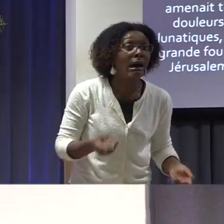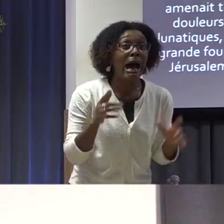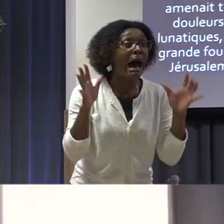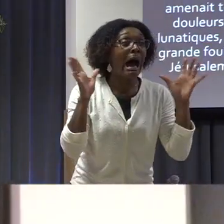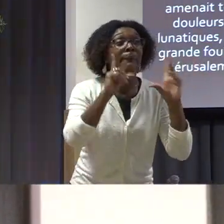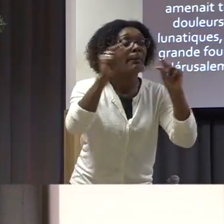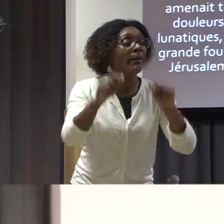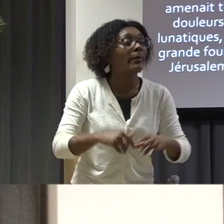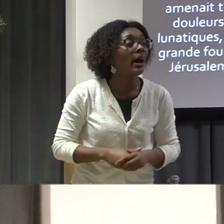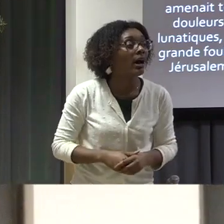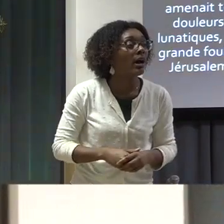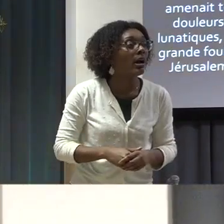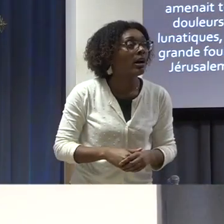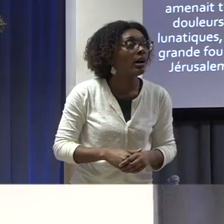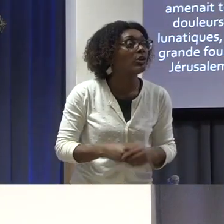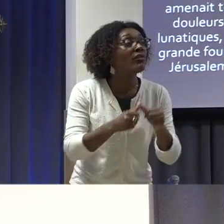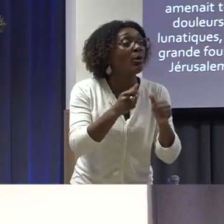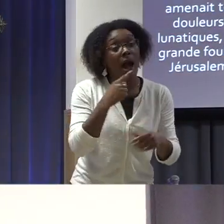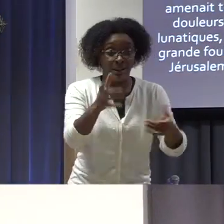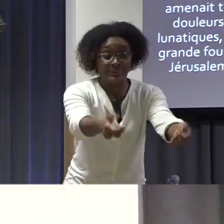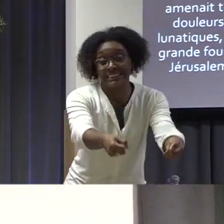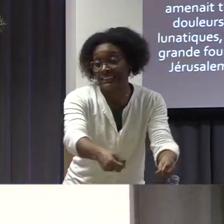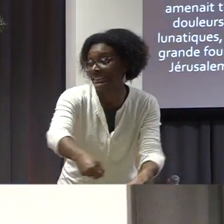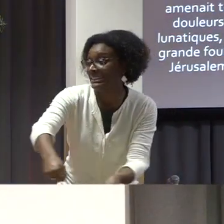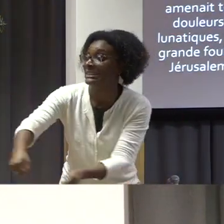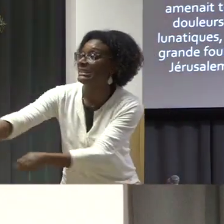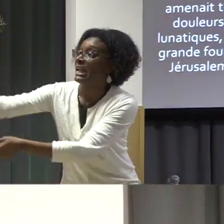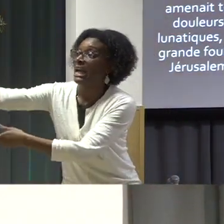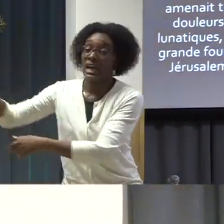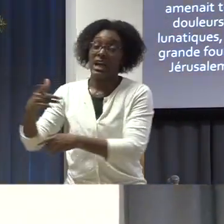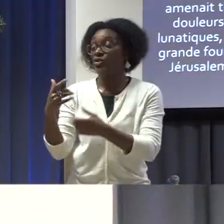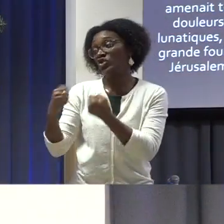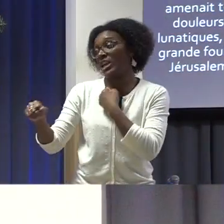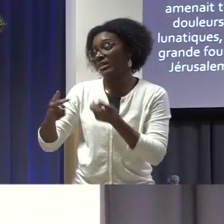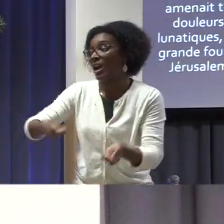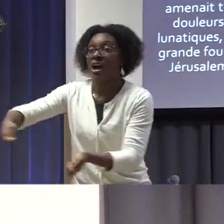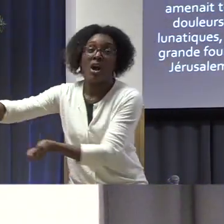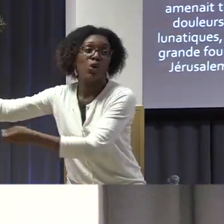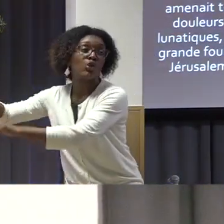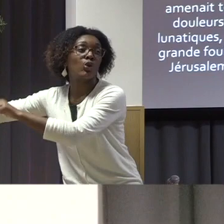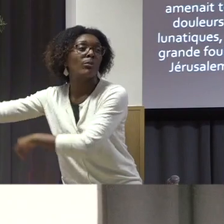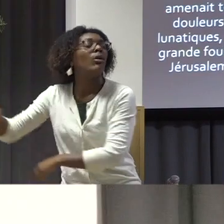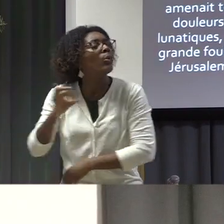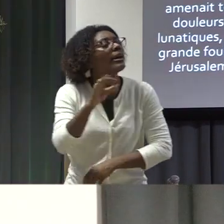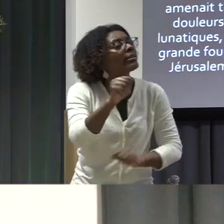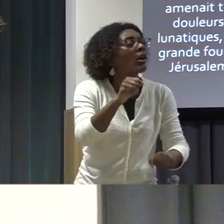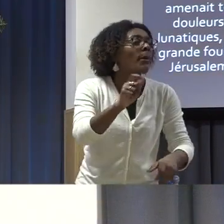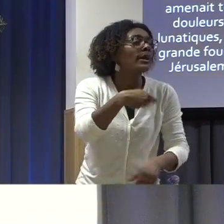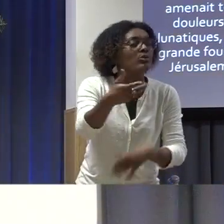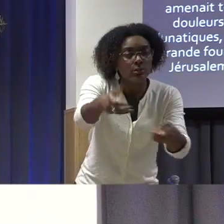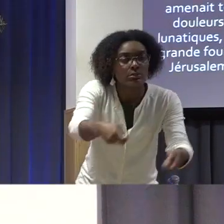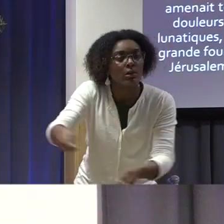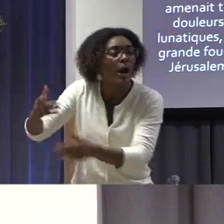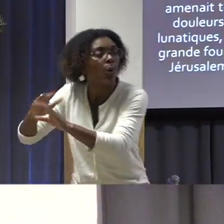prendre la personne pour dire écoute tu perds tu pleures public on va te côté prié pourtant on s'occupera côté oui juste pour garder mais